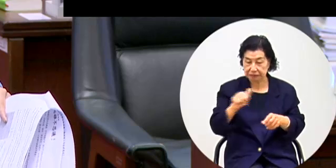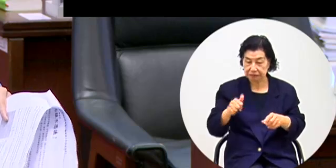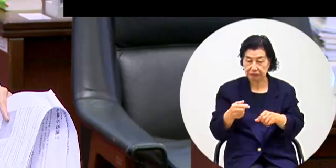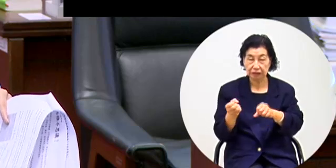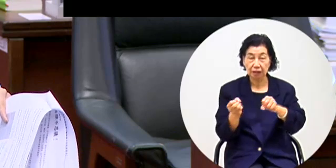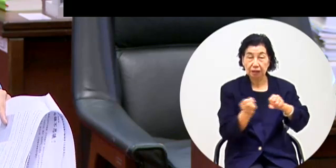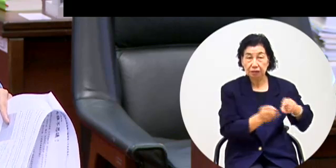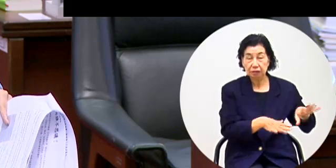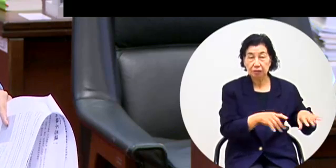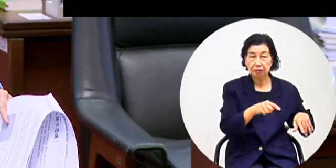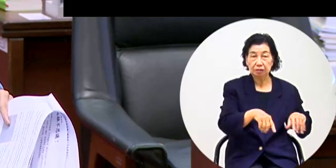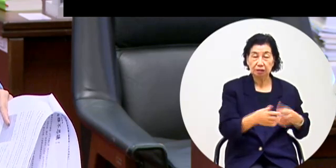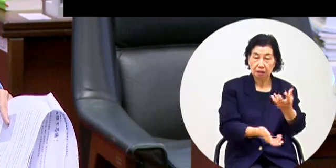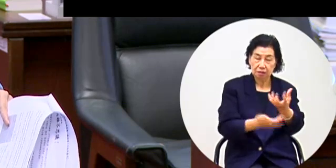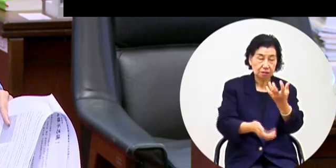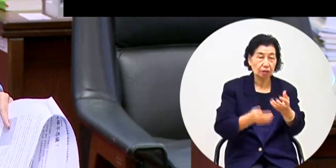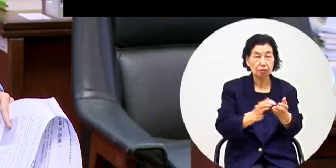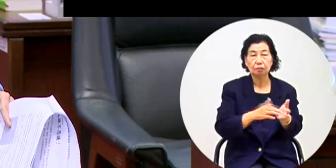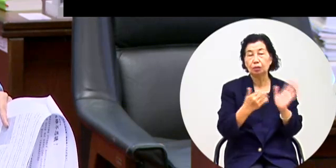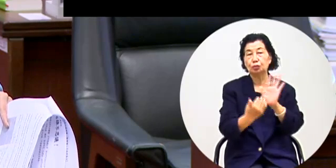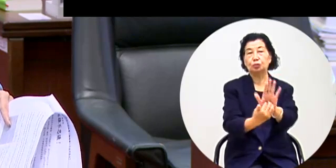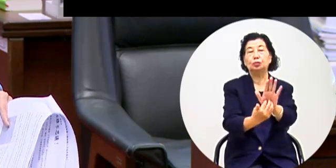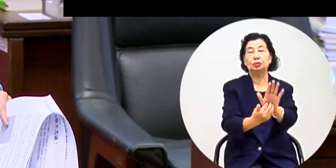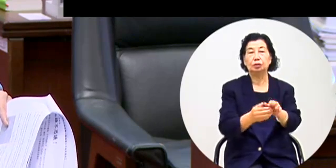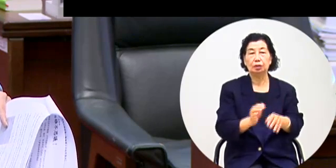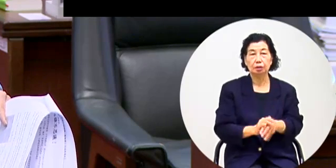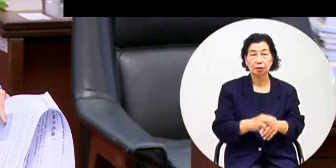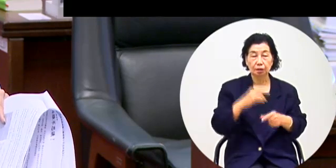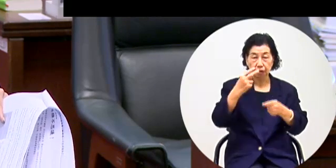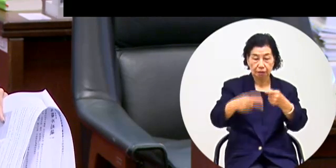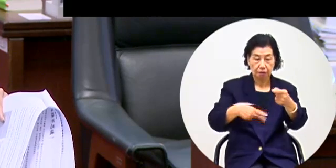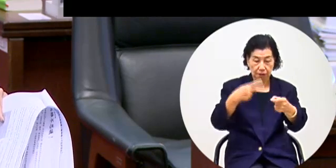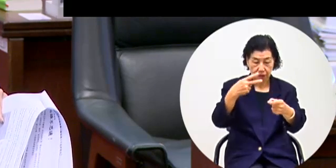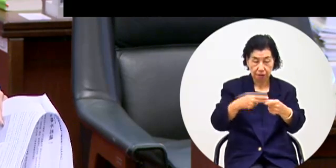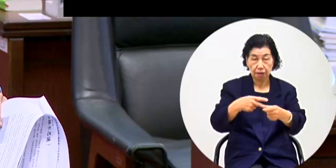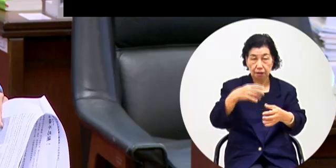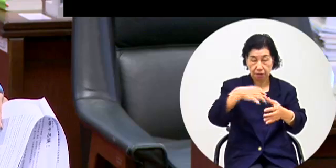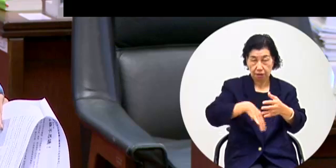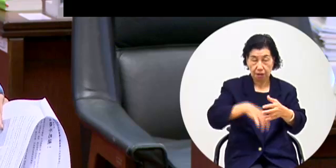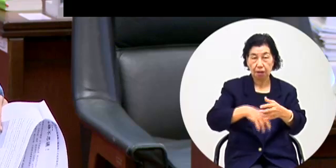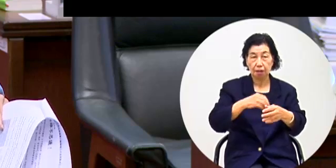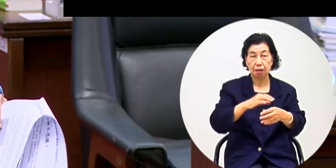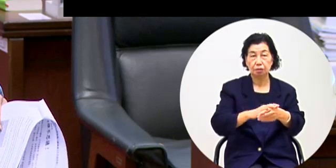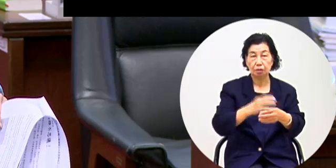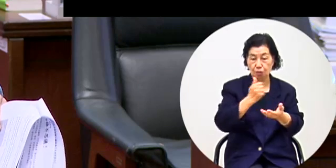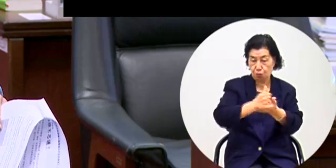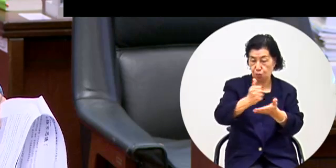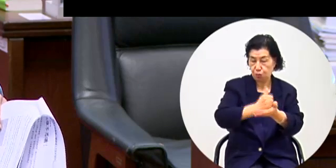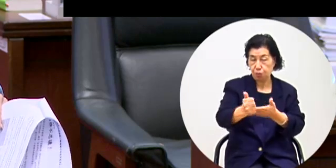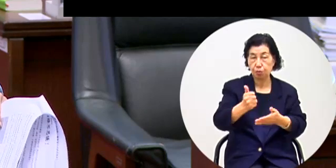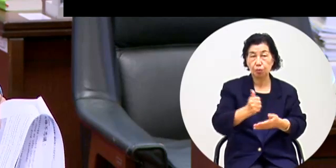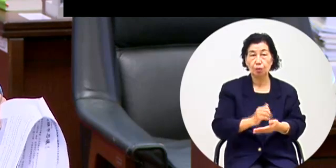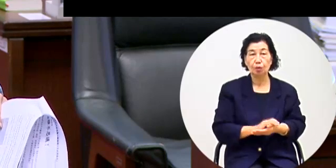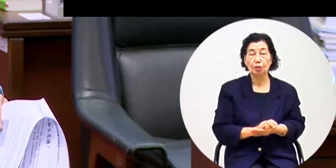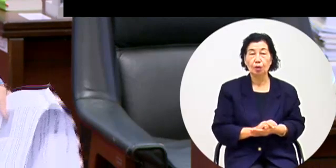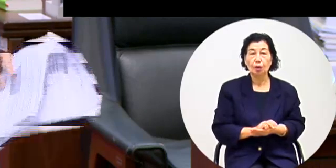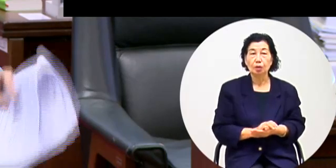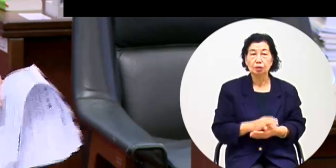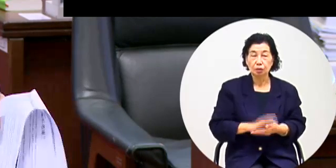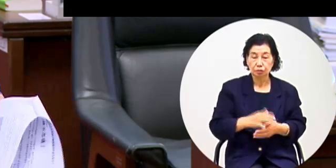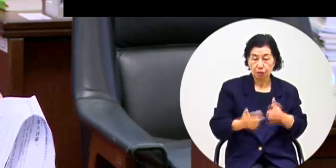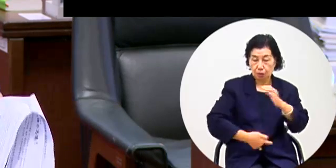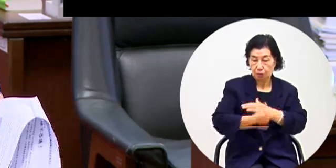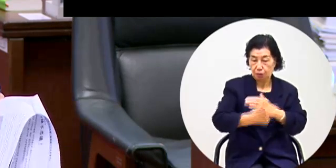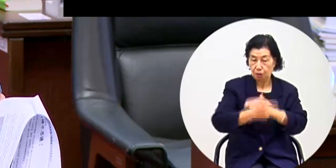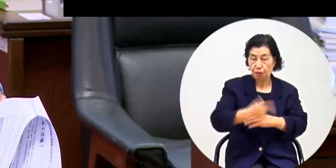托啊，两年内把它消化完毕，运回去。啊，如果速度有可能较紧的，那我们期待越快越好嘛。但